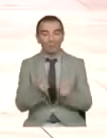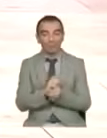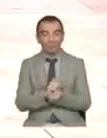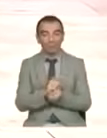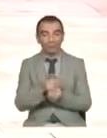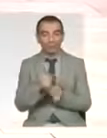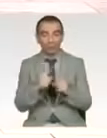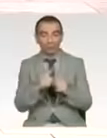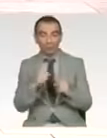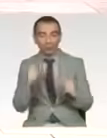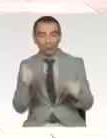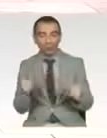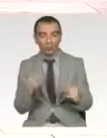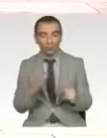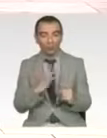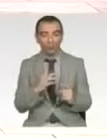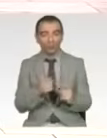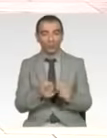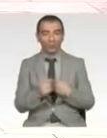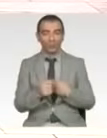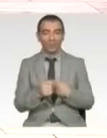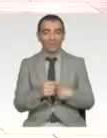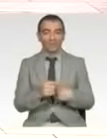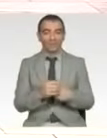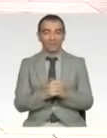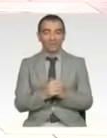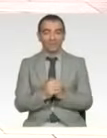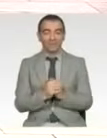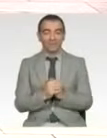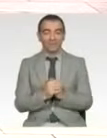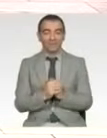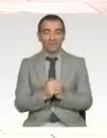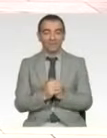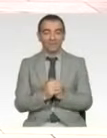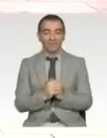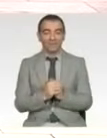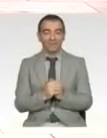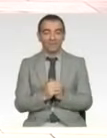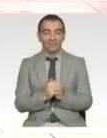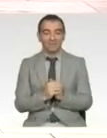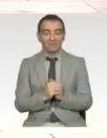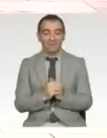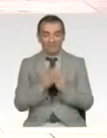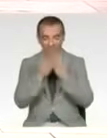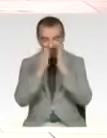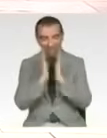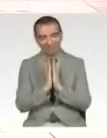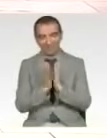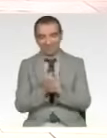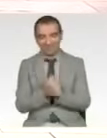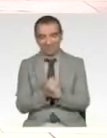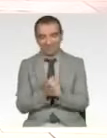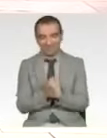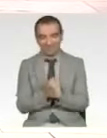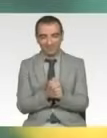Kalabo, Mabutu, Seseseku, Negentu, Va, Zabanga, Lükümenderu. Amin.